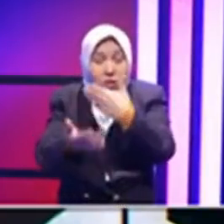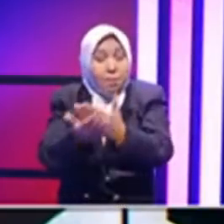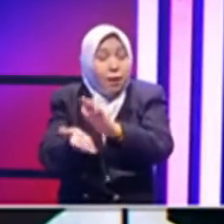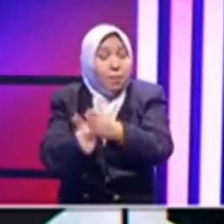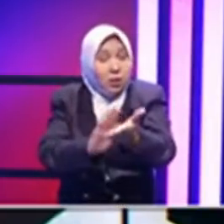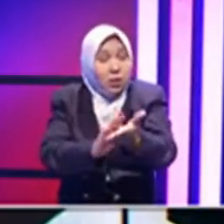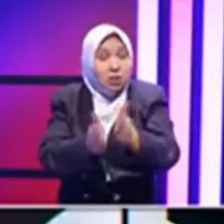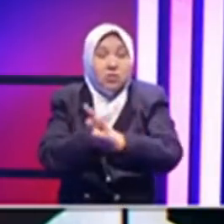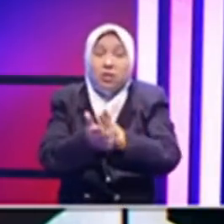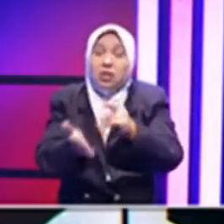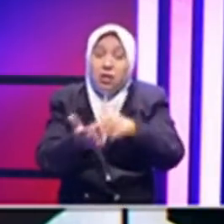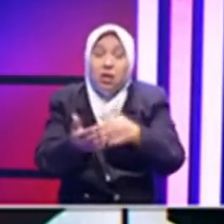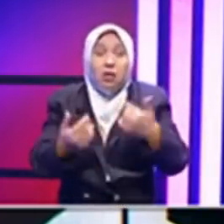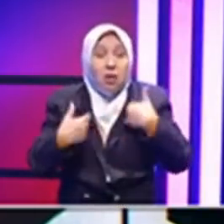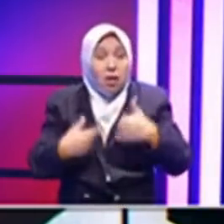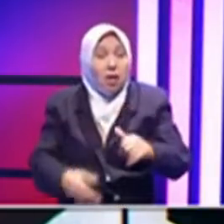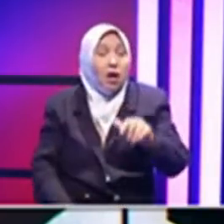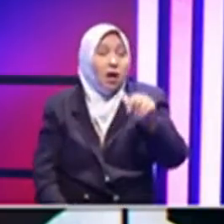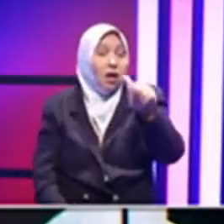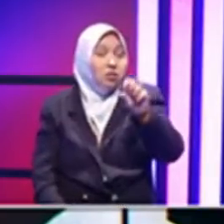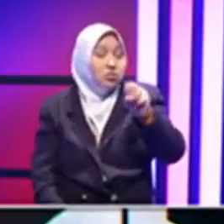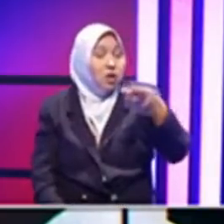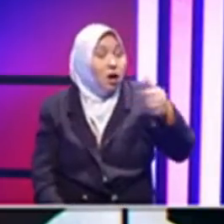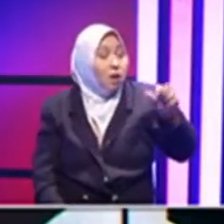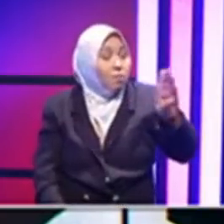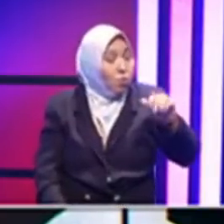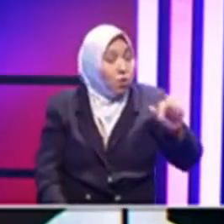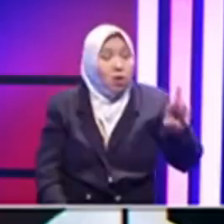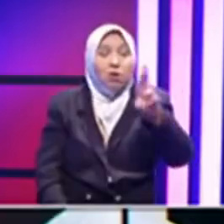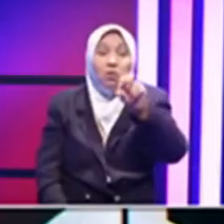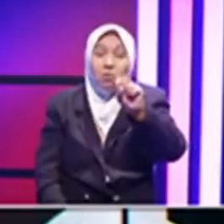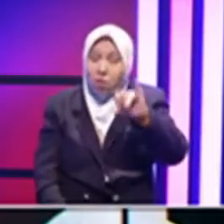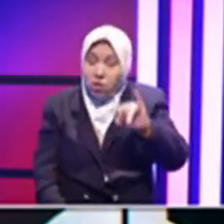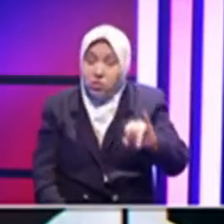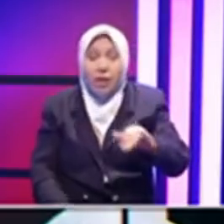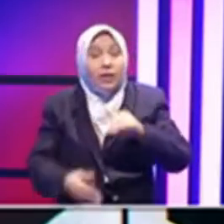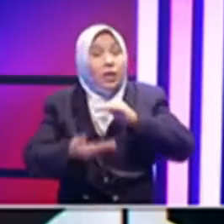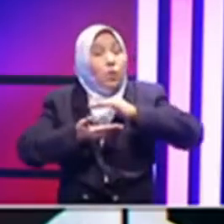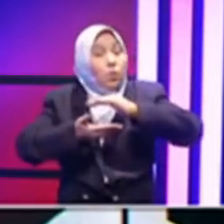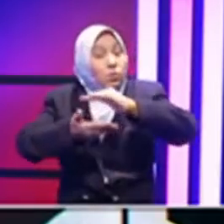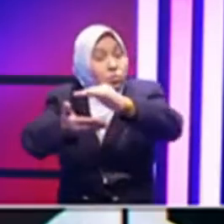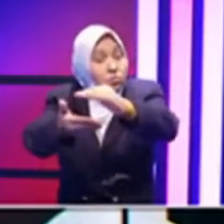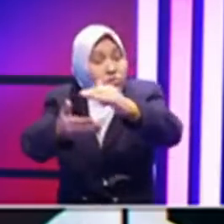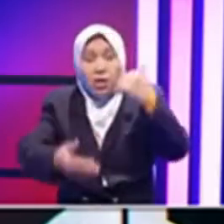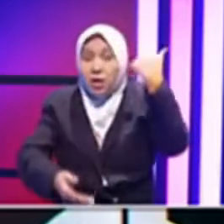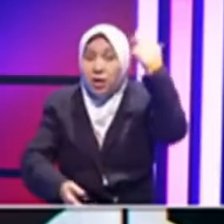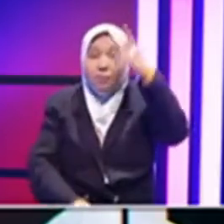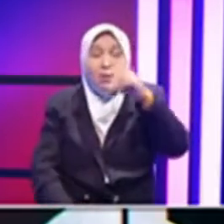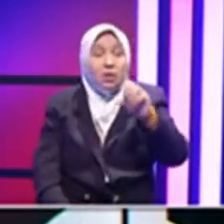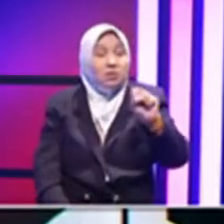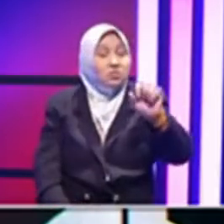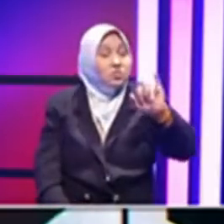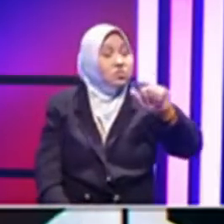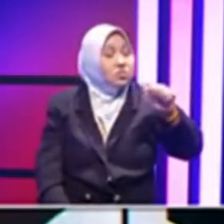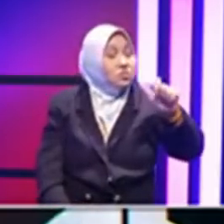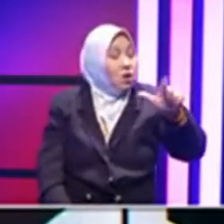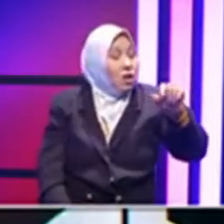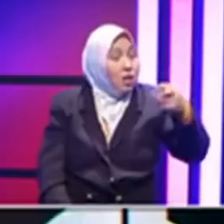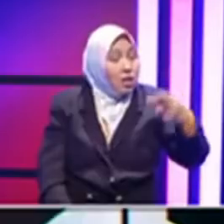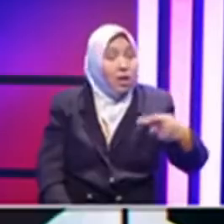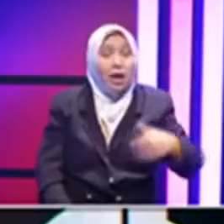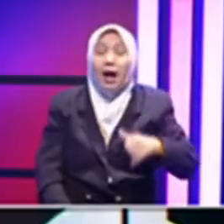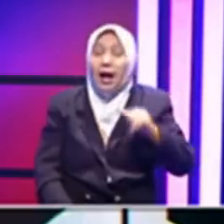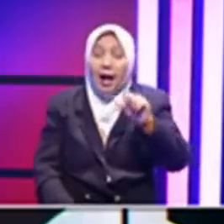Jadi ini adalah Ashabur Ras wa Thamud yang diutuskan nabi Saleh. Kemudian Ad, Nabi